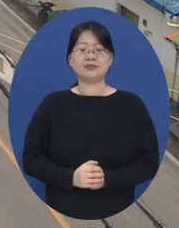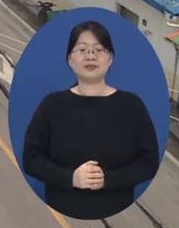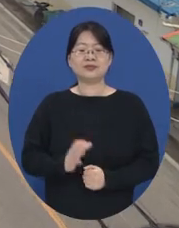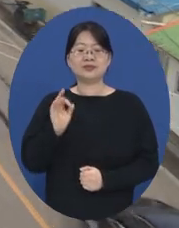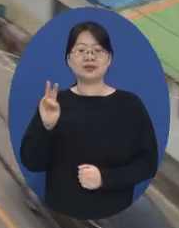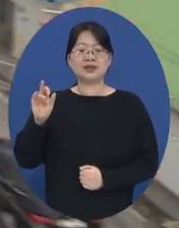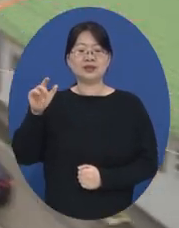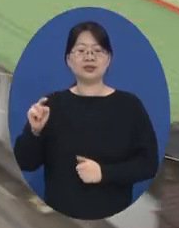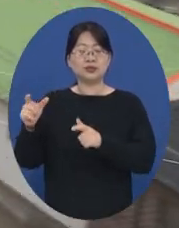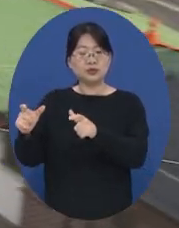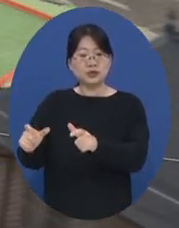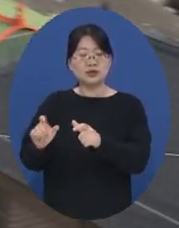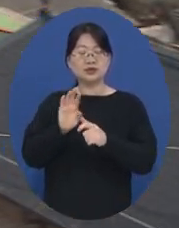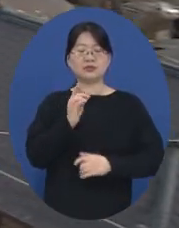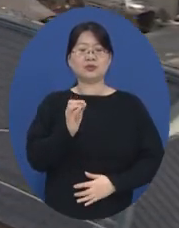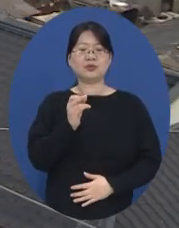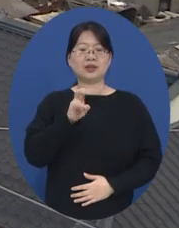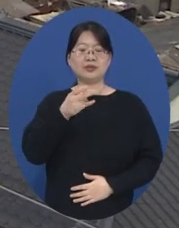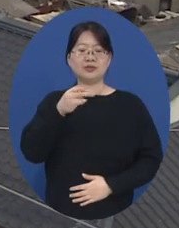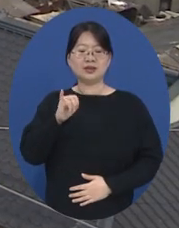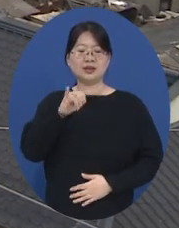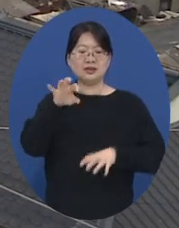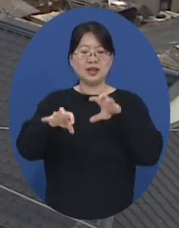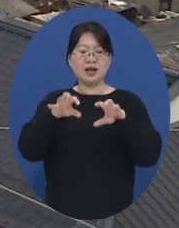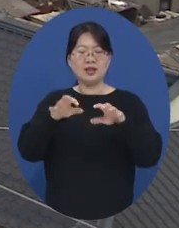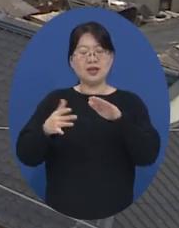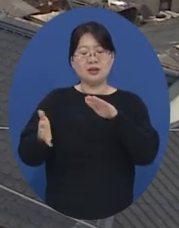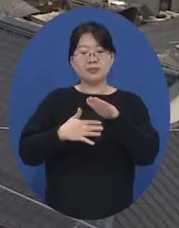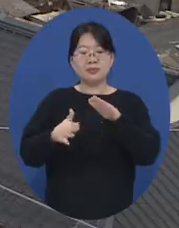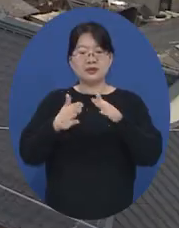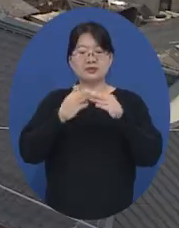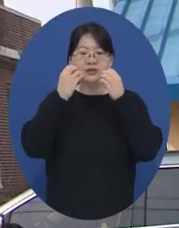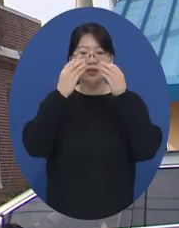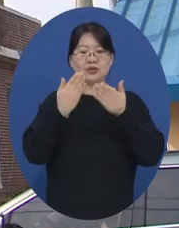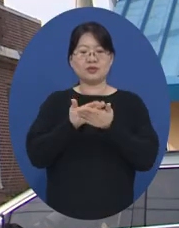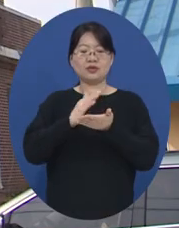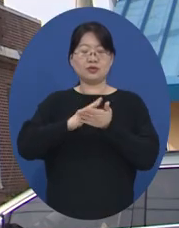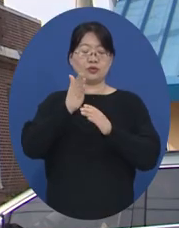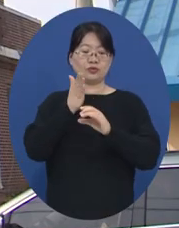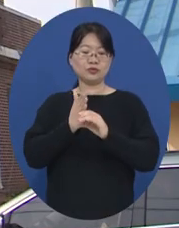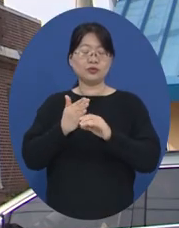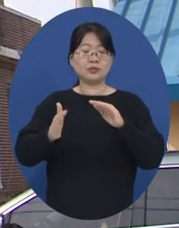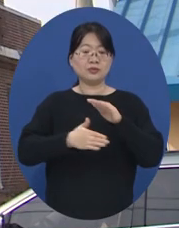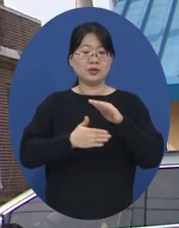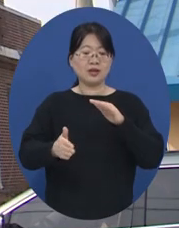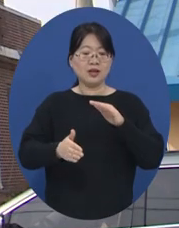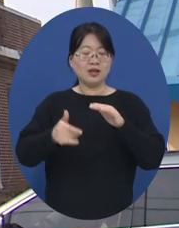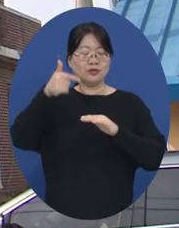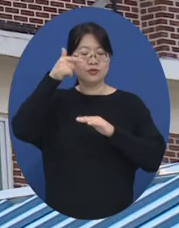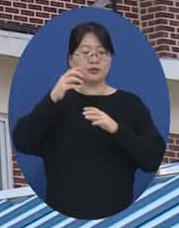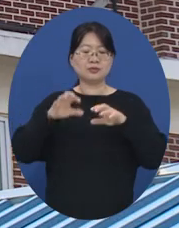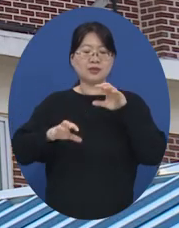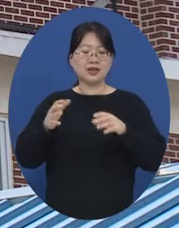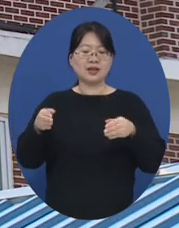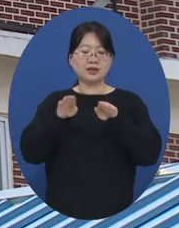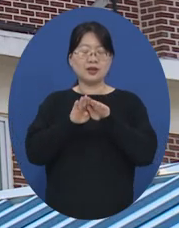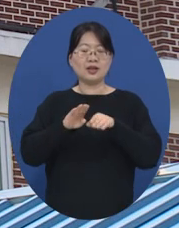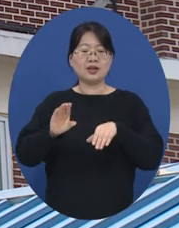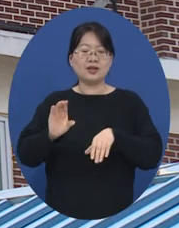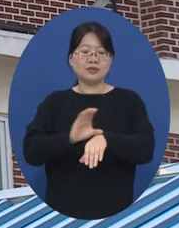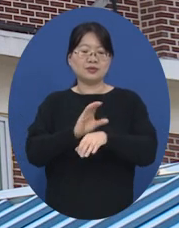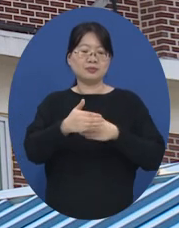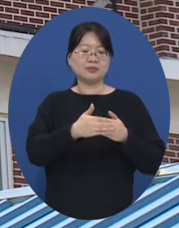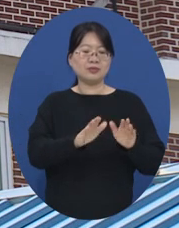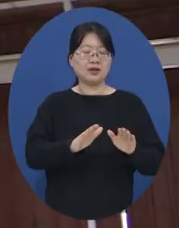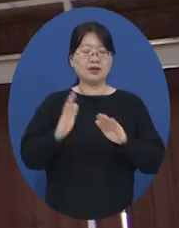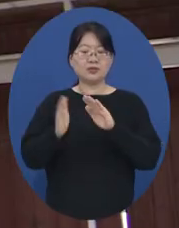양주시 봉암리 마을 곳곳에 빈 집이 새롭게 단장하고 있습니다 비어있던 9 마을회관을 pc 방과 공유